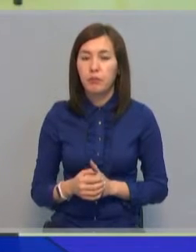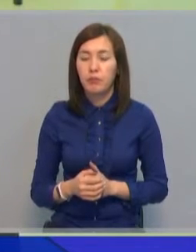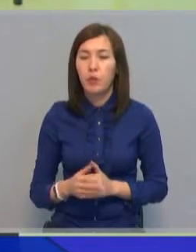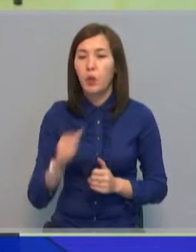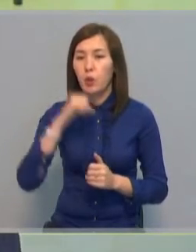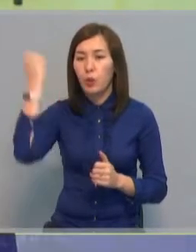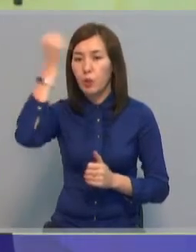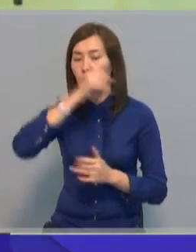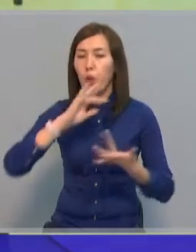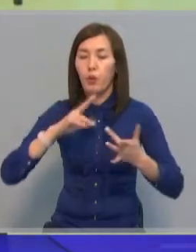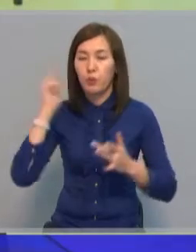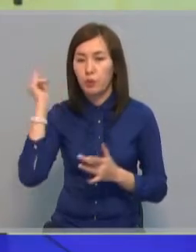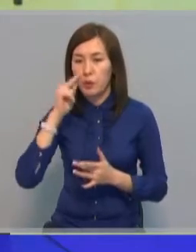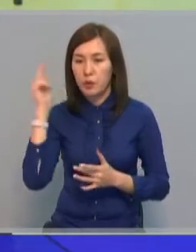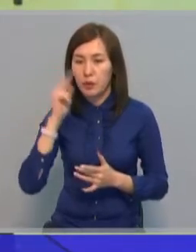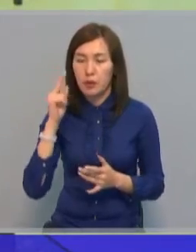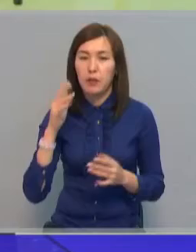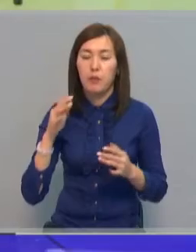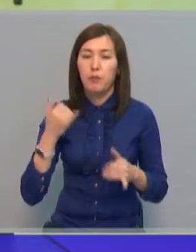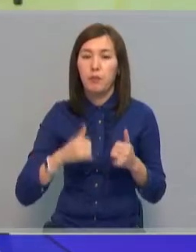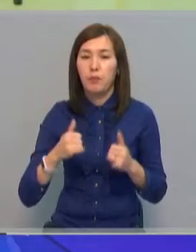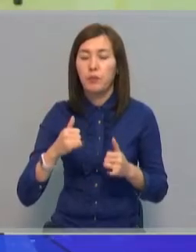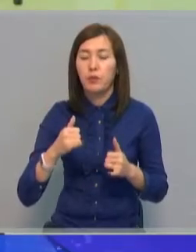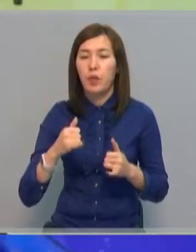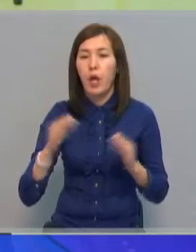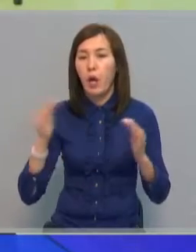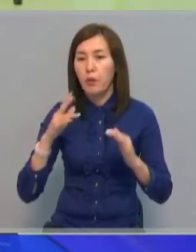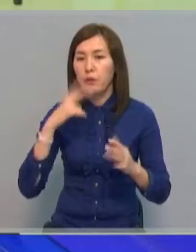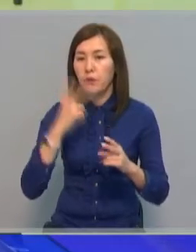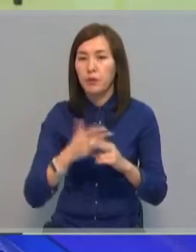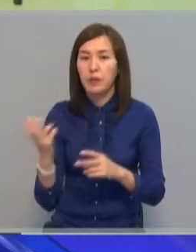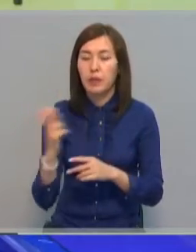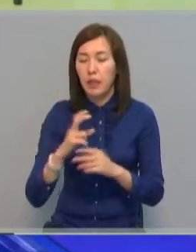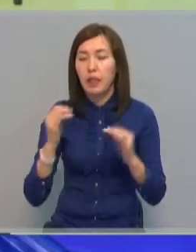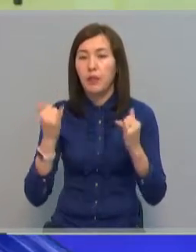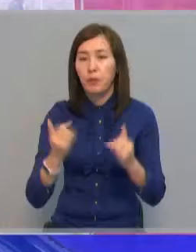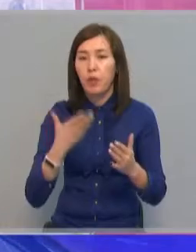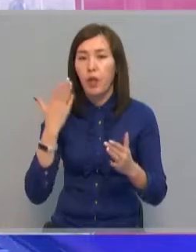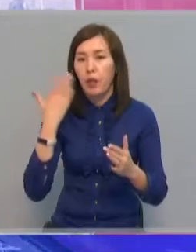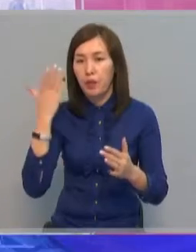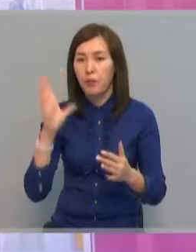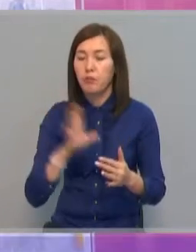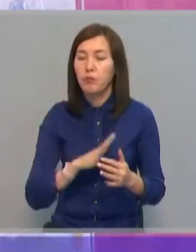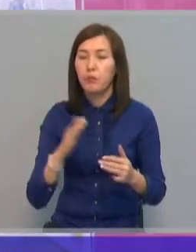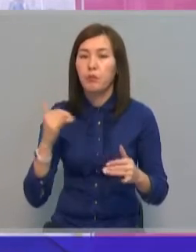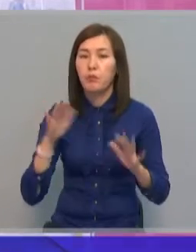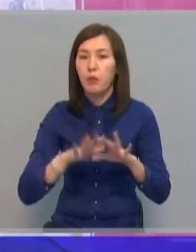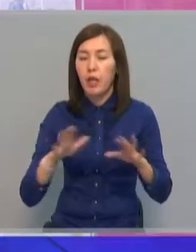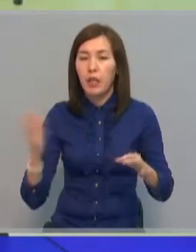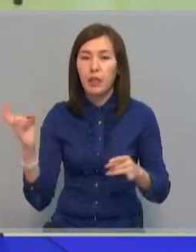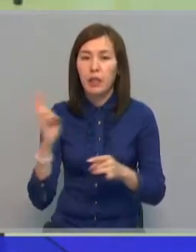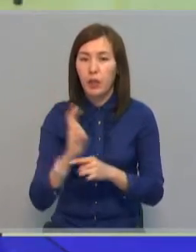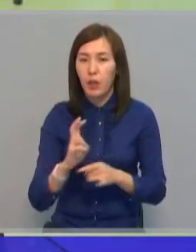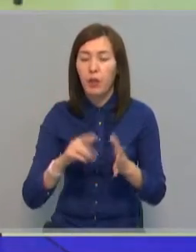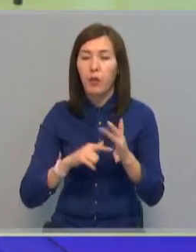В прошлом году в дистанционном обучении ученики скучали по колледжу. Сейчас формат обучения немного отличается. Ученики учатся в